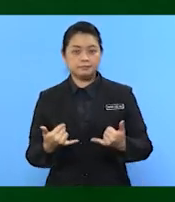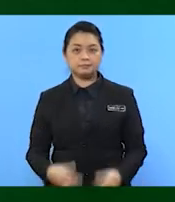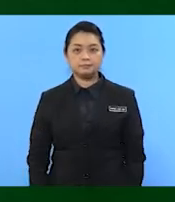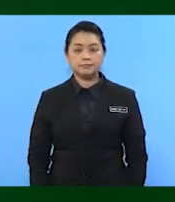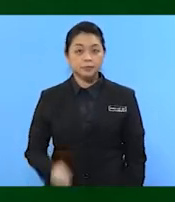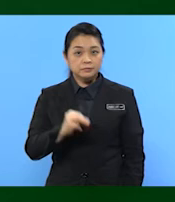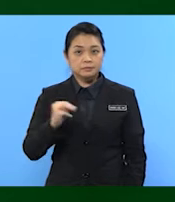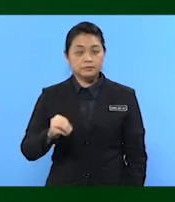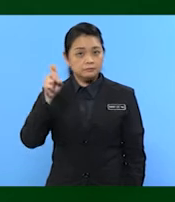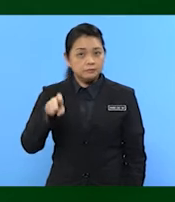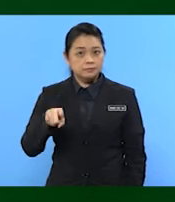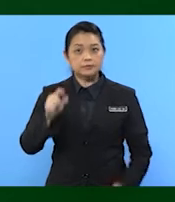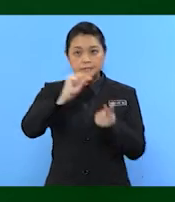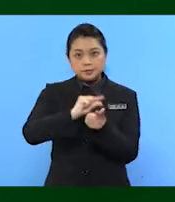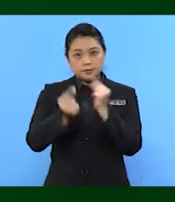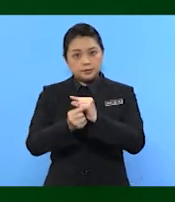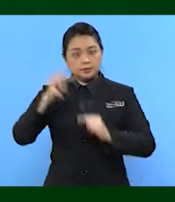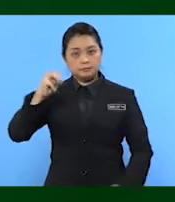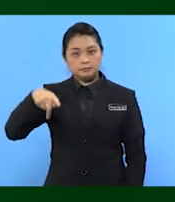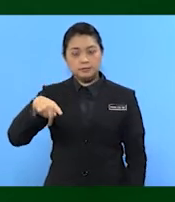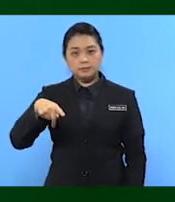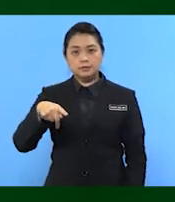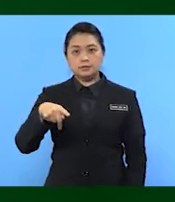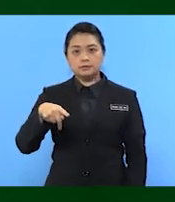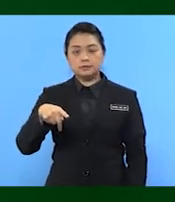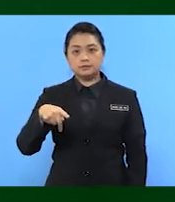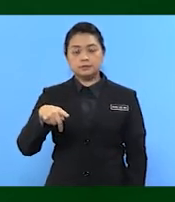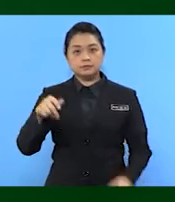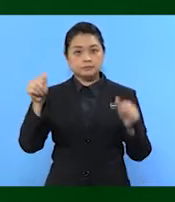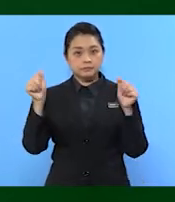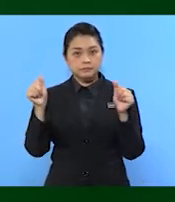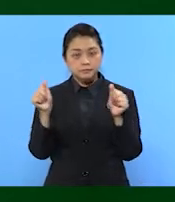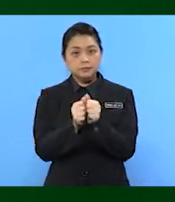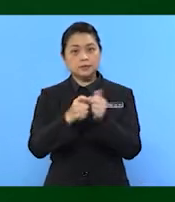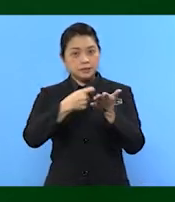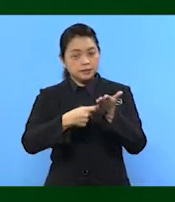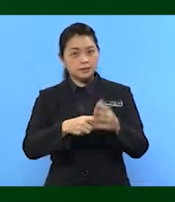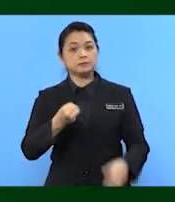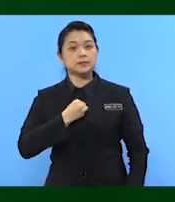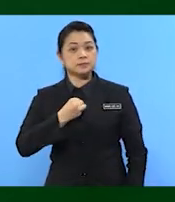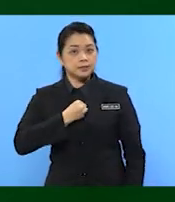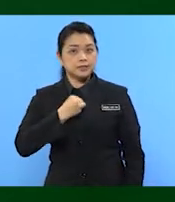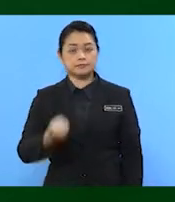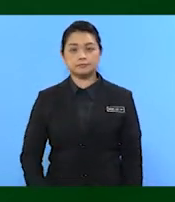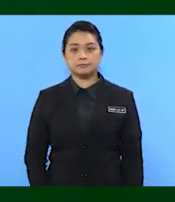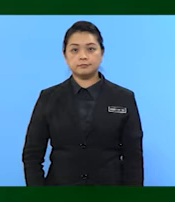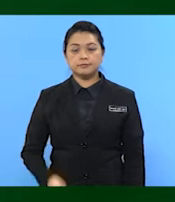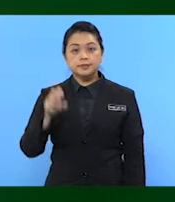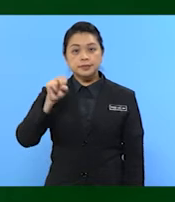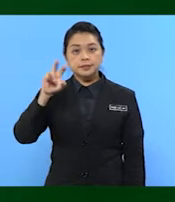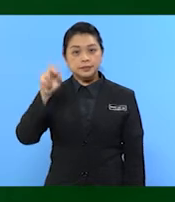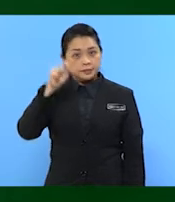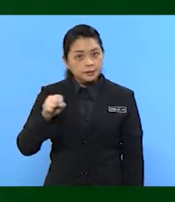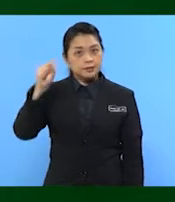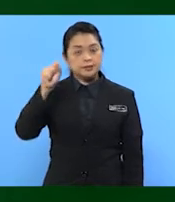Sekarang, murid-murid perlu gantikan NP dan MP dengan nilai masing-masing. Sinus